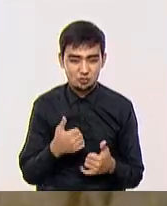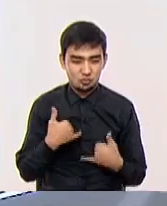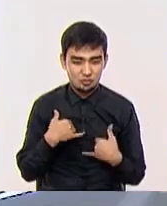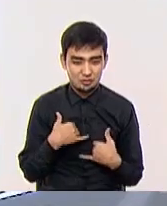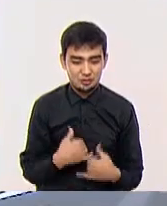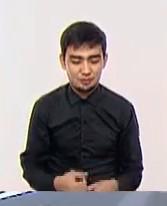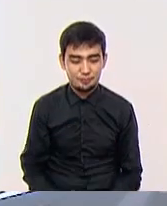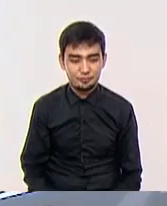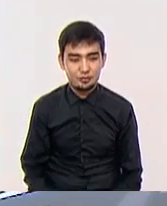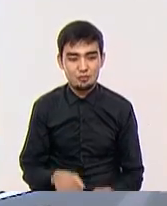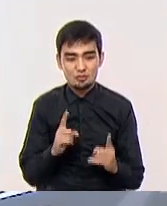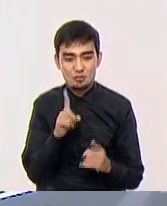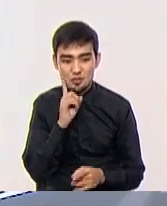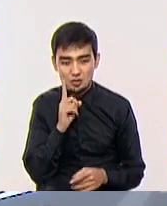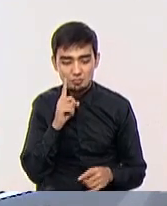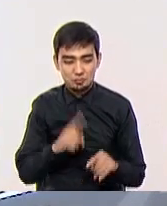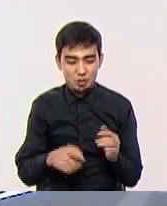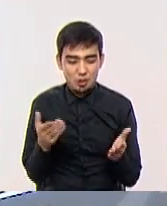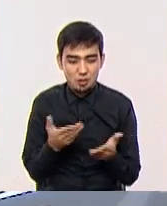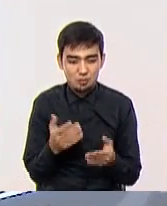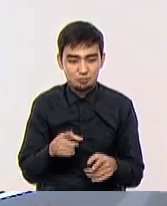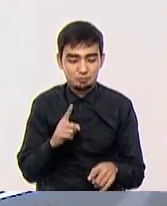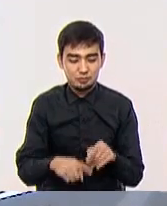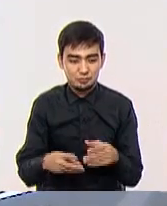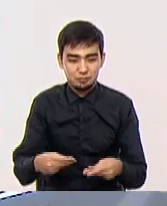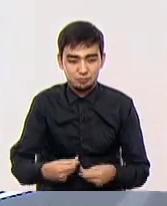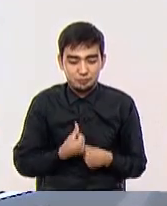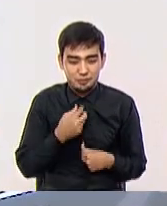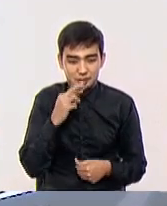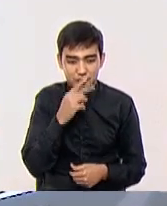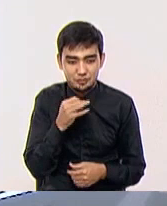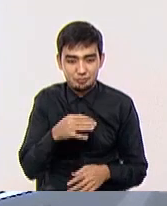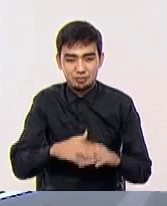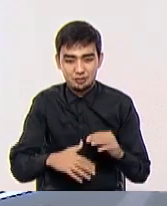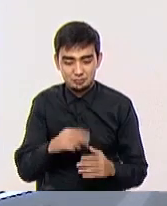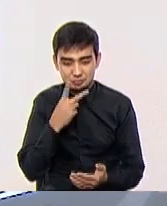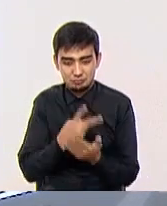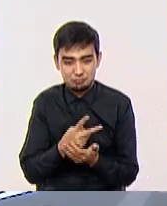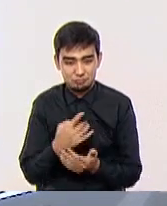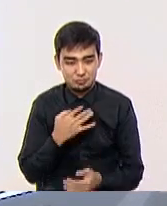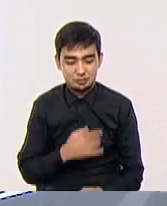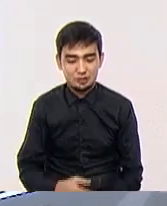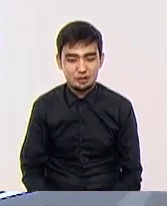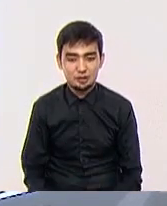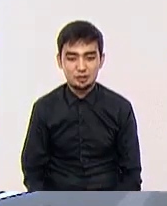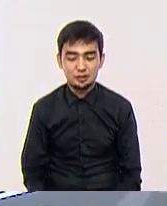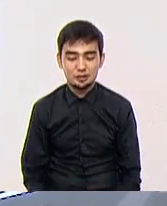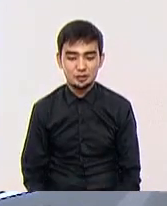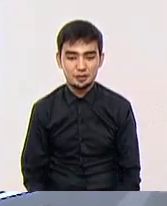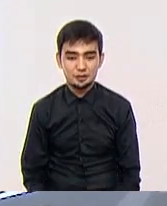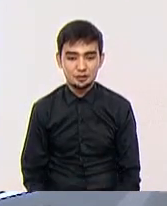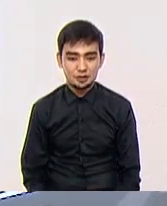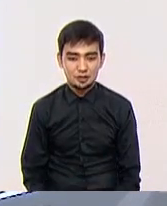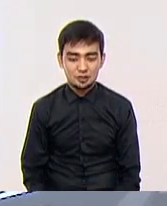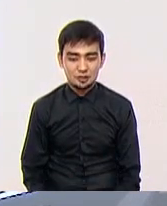педагоги. А почему молодежь так легко увлечь ошибочными теориями и практиками? Ну, наверное, это и